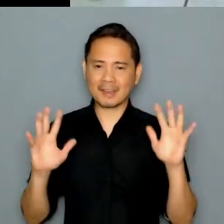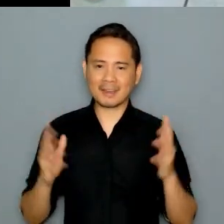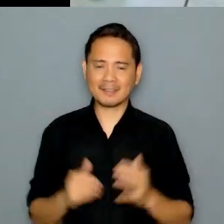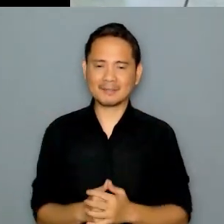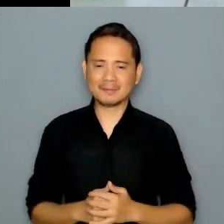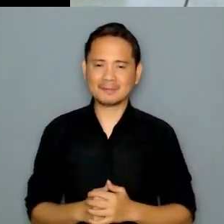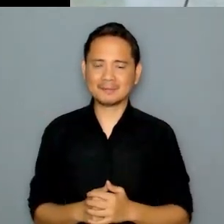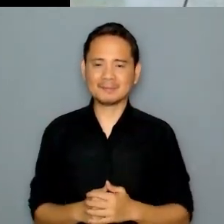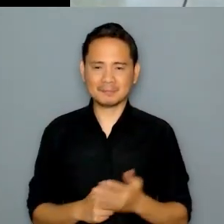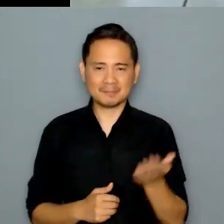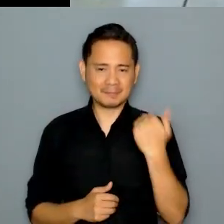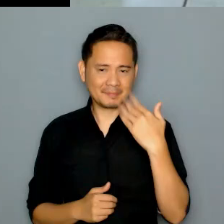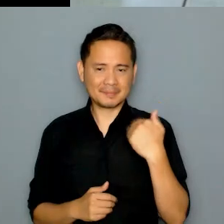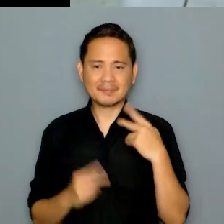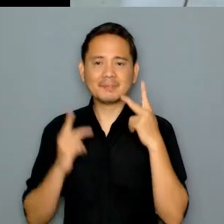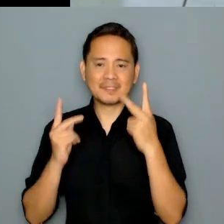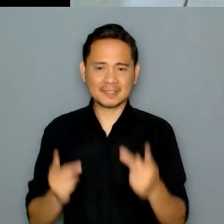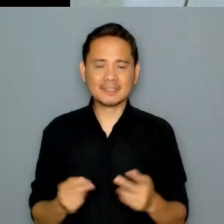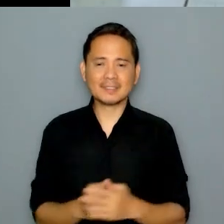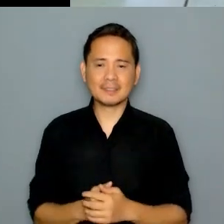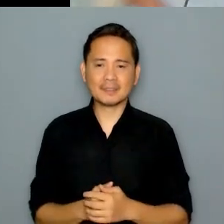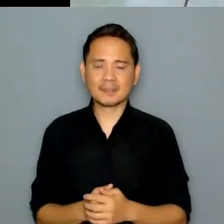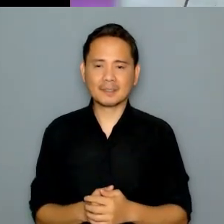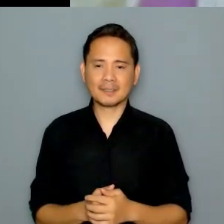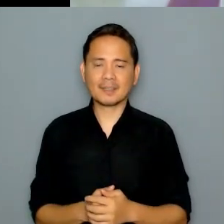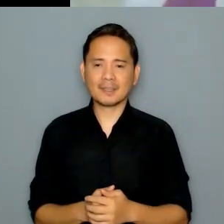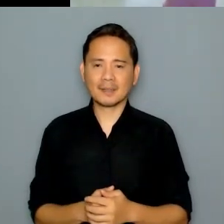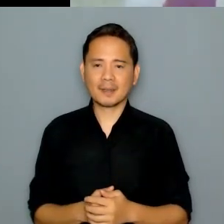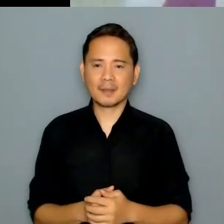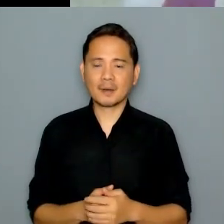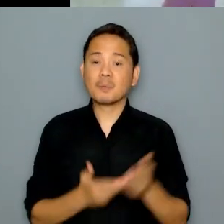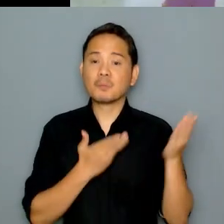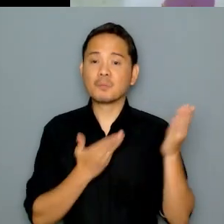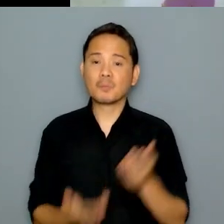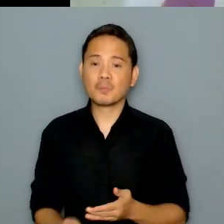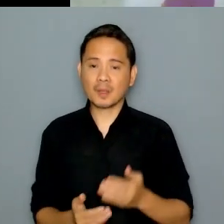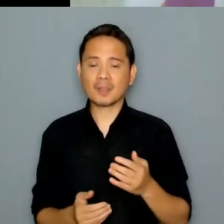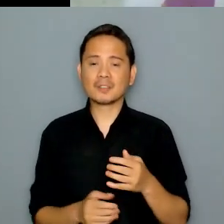may dadayo po dyan, ha? Dala ng isang gin bilog, tapos yung ano,